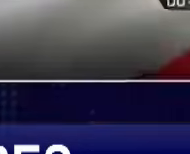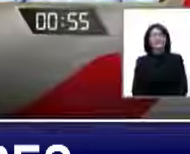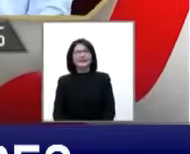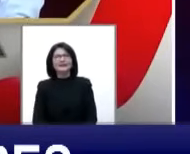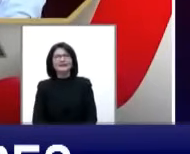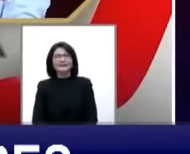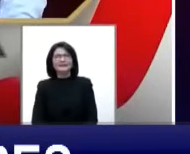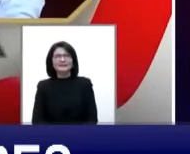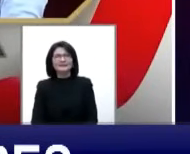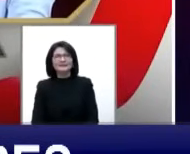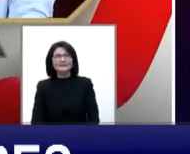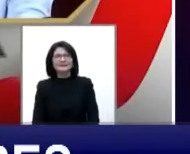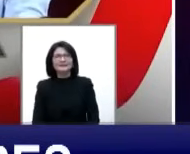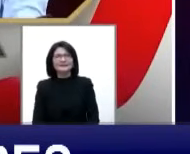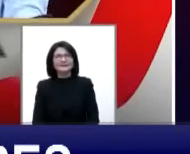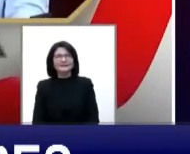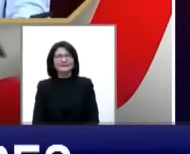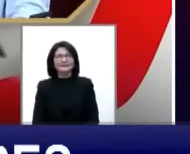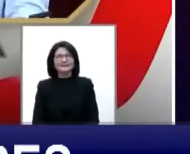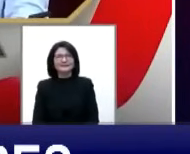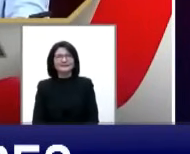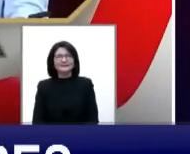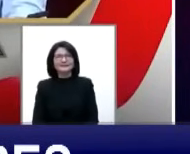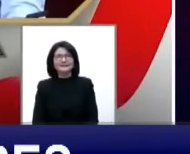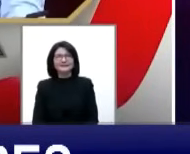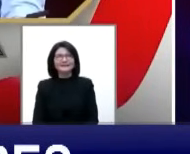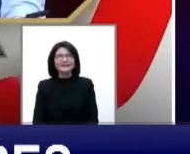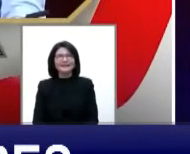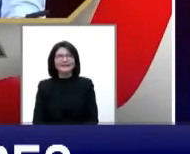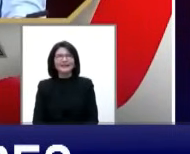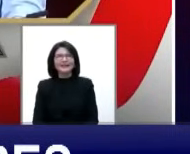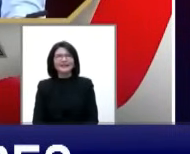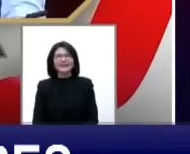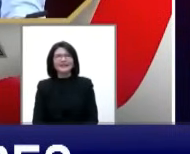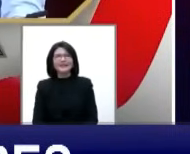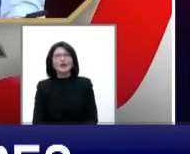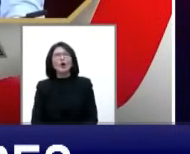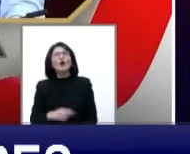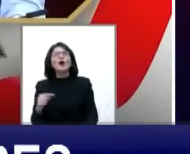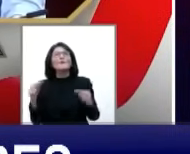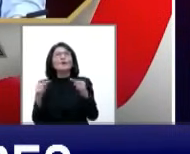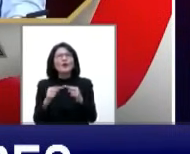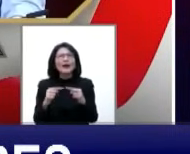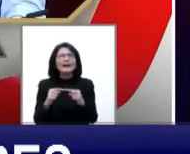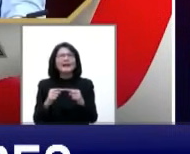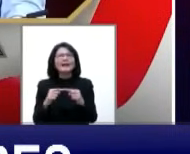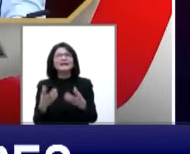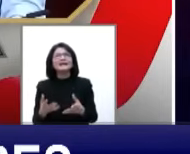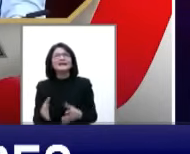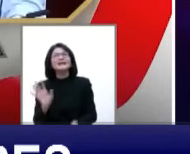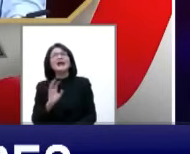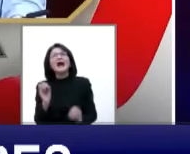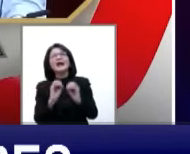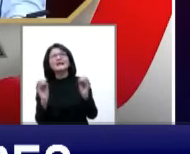lagunya Ebit untuk untuk menceritakan tentang ee kegaduhan alam itu lagu monumental analogi semacam itu bagus